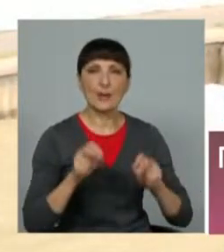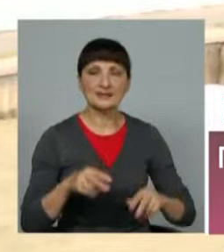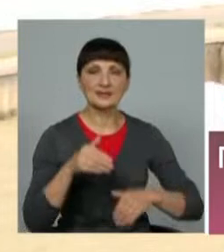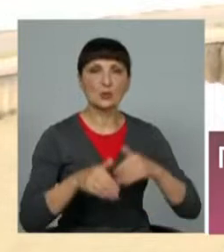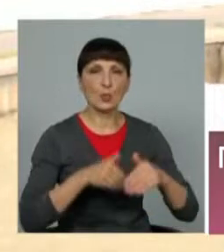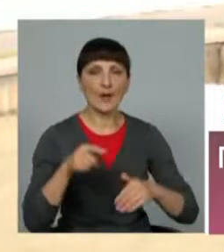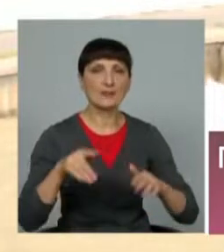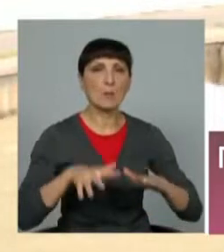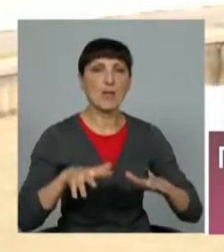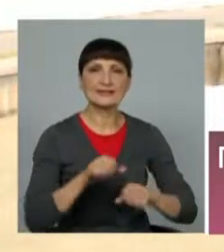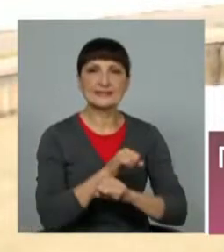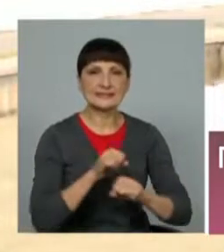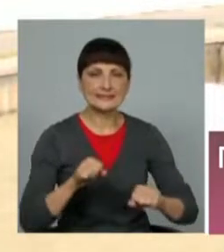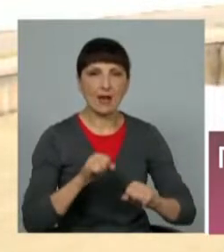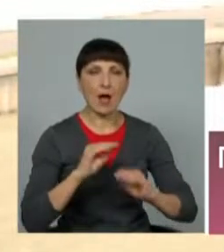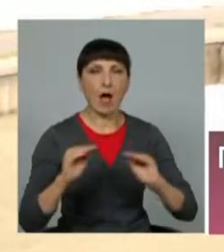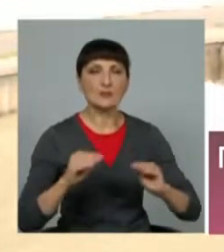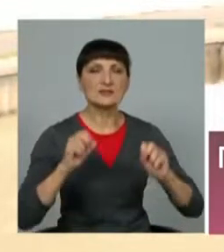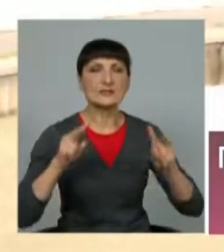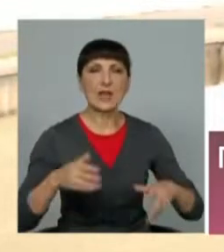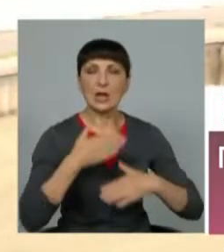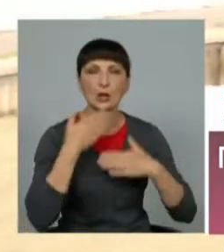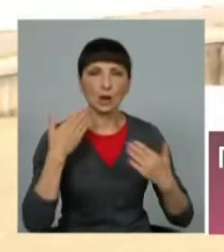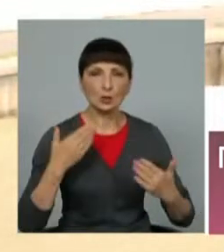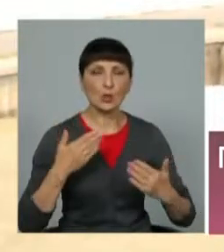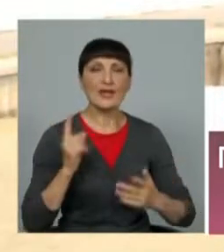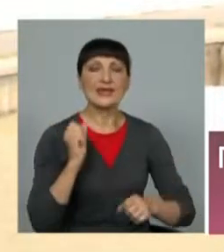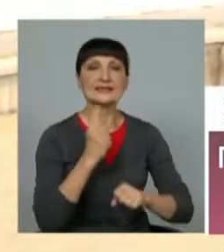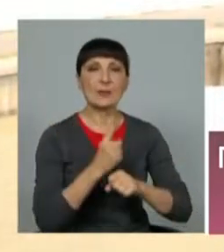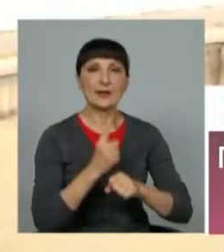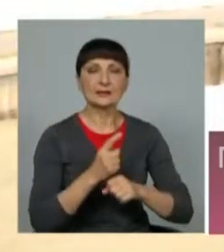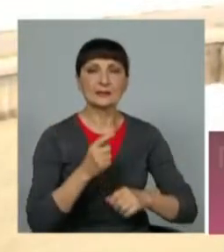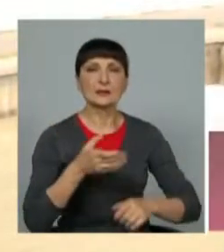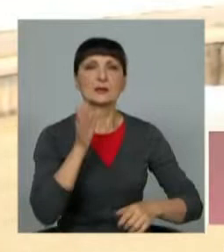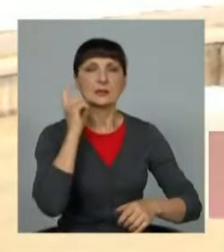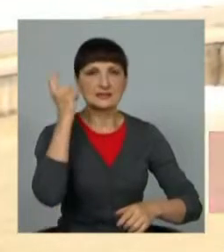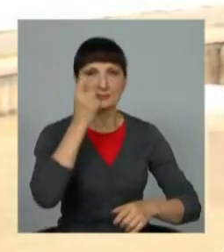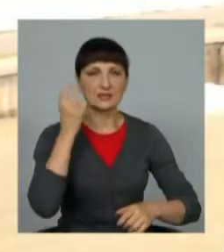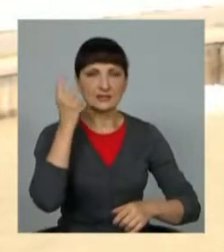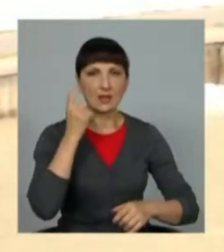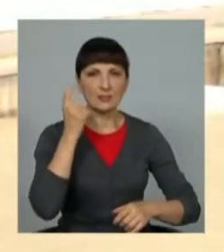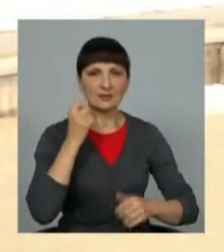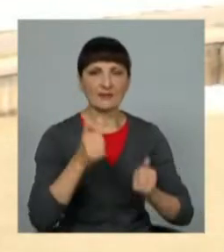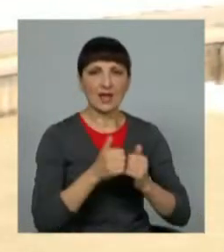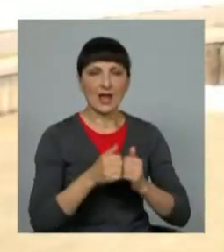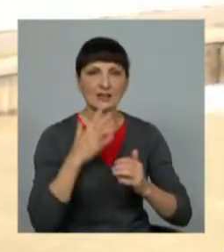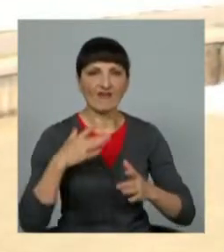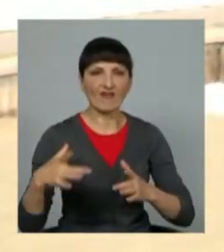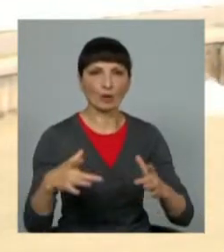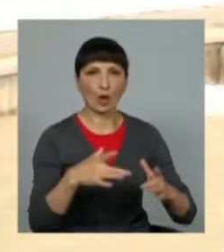купания в неустановленных, необорудованных для этого местах, а также о запрете распития спиртных напитков вблизи